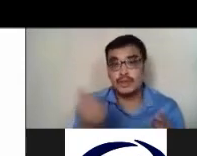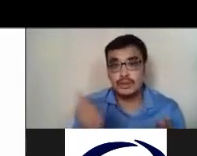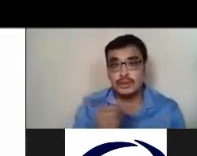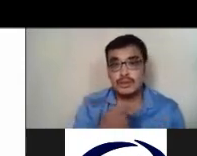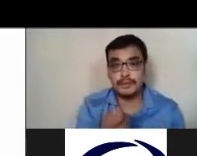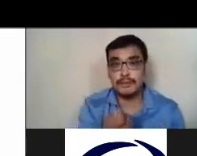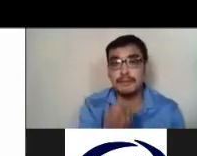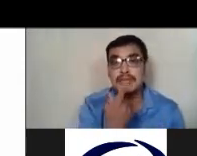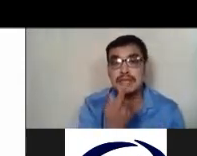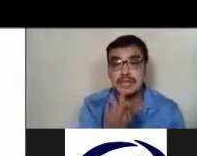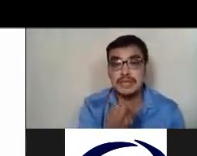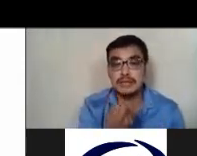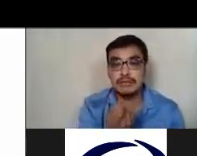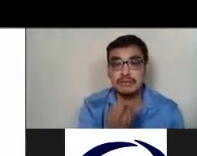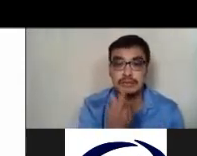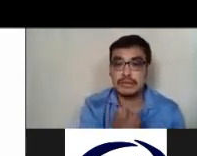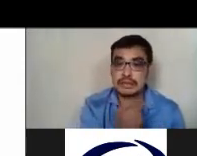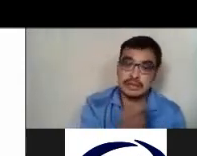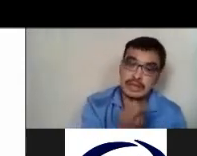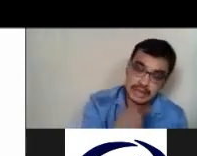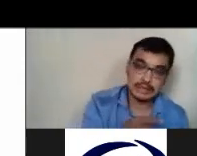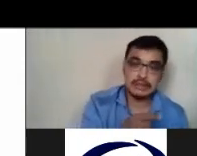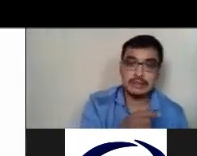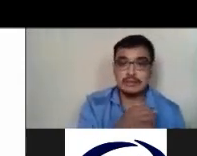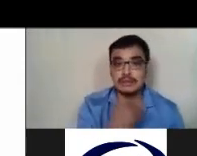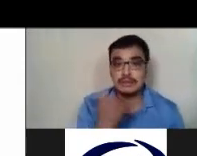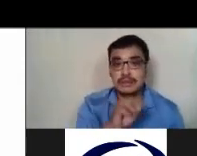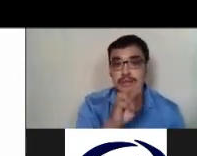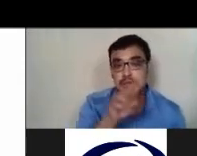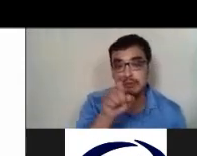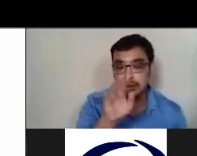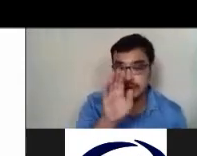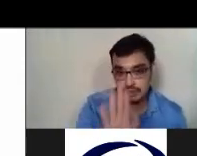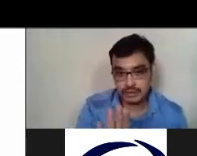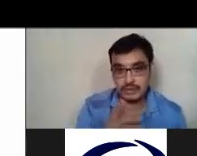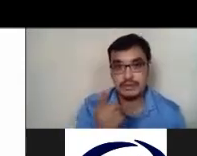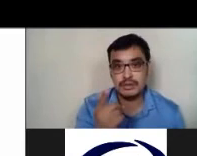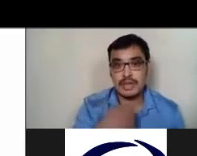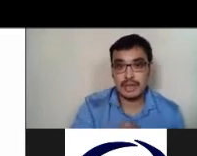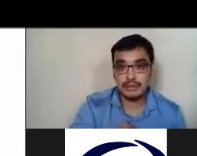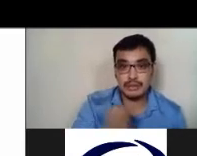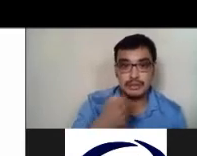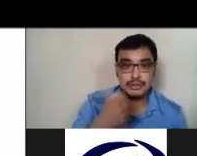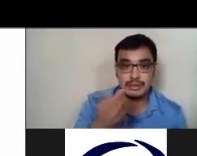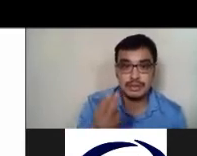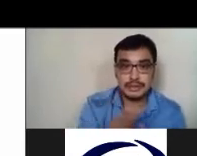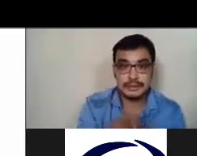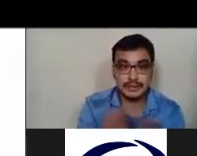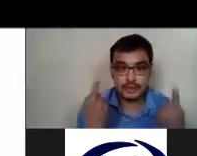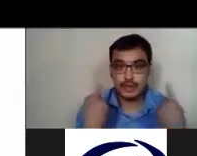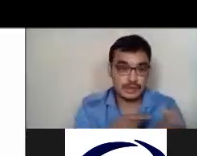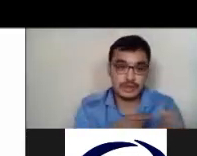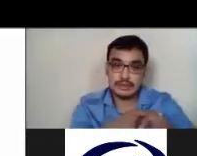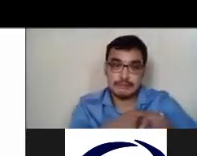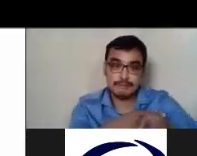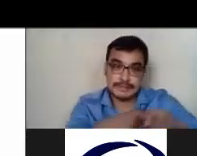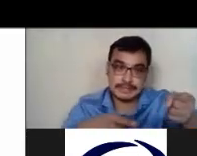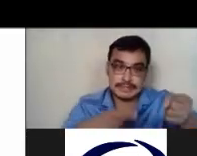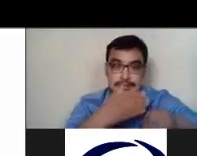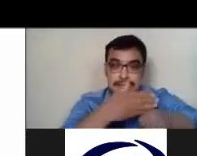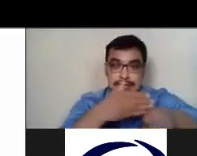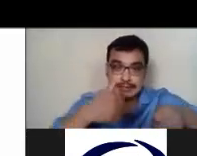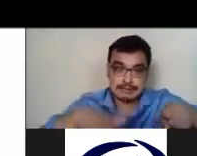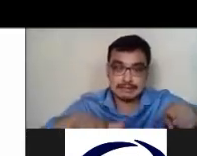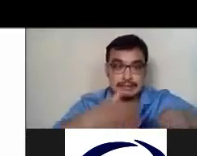खाएर चाहिँ 11.3% छ. आफूलाई अब जस्तो शरीरको नसाहरू काटेर रगत